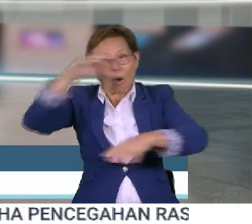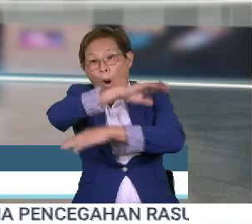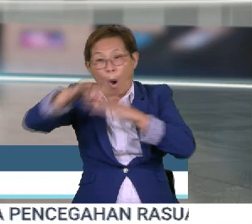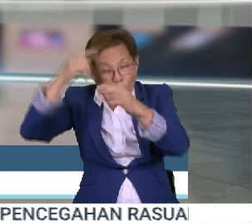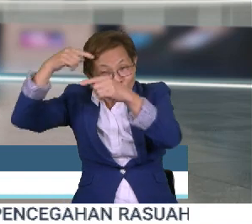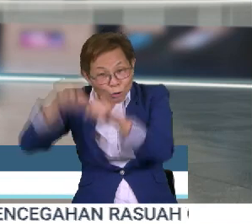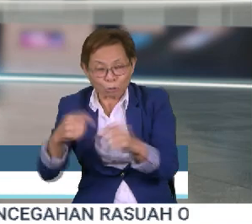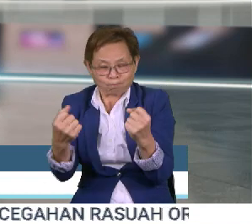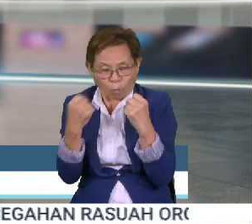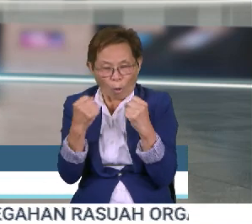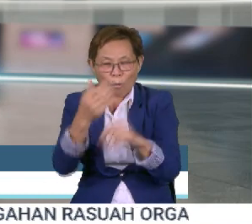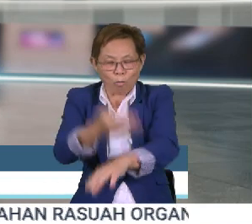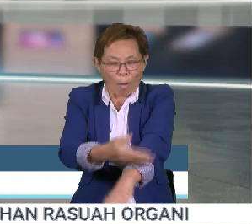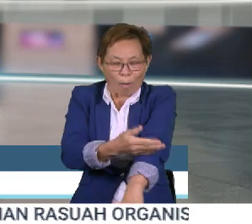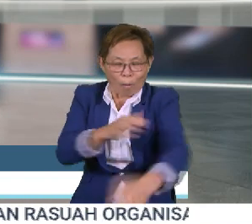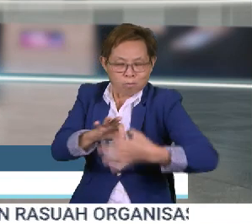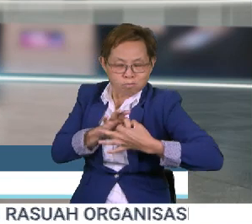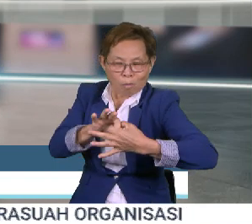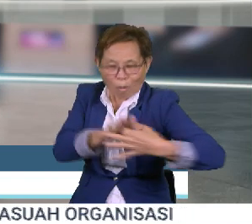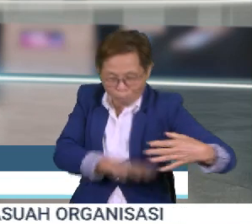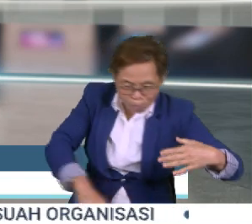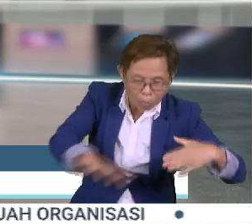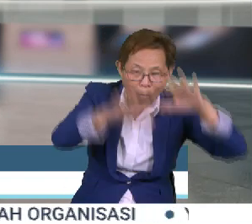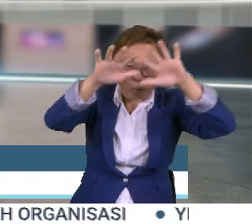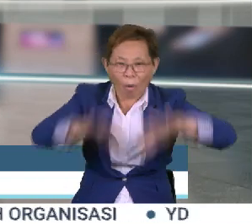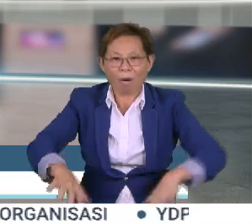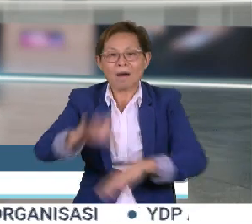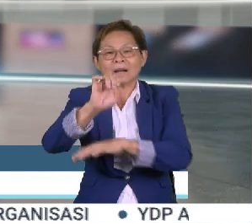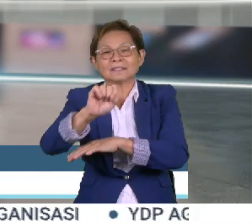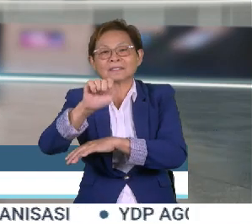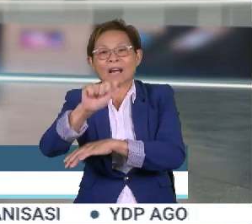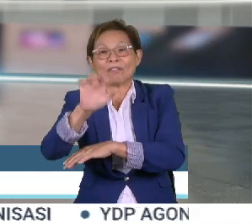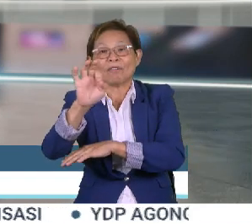memperkokoh dan meningkatkan lagi kerja sama srontal Aisyah